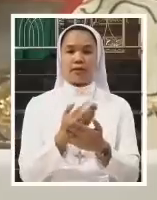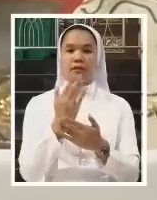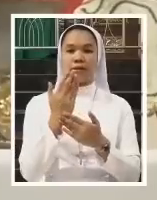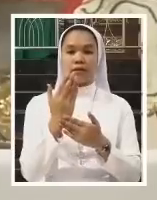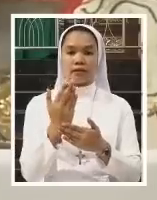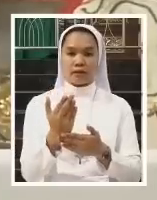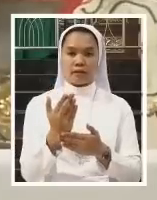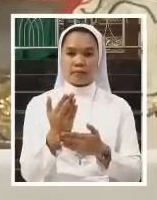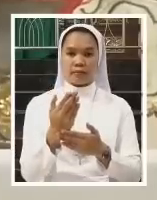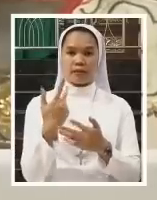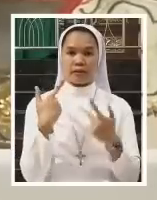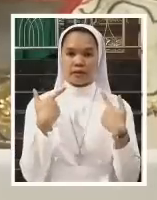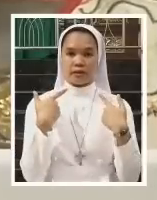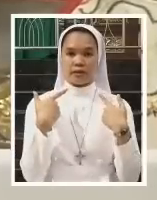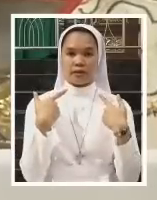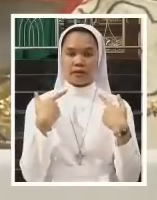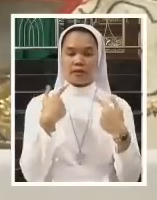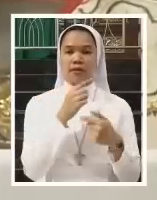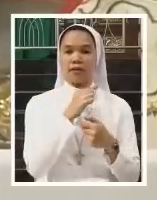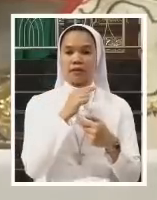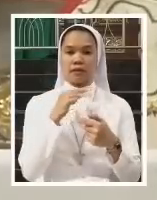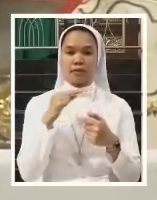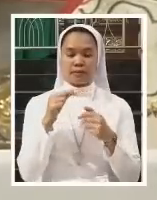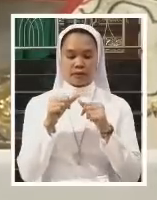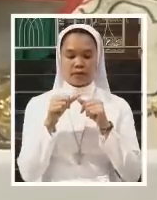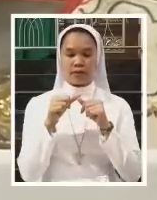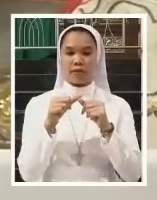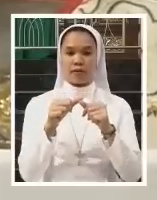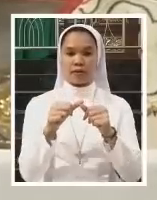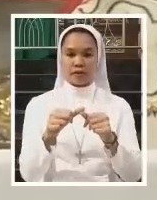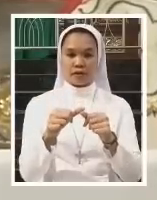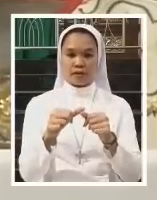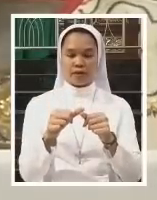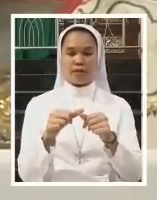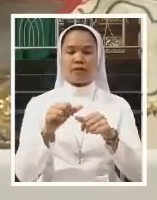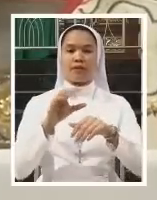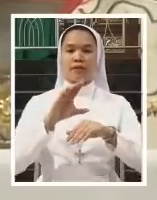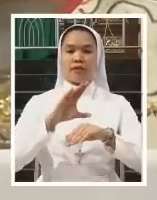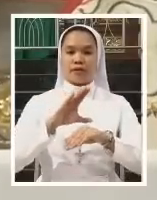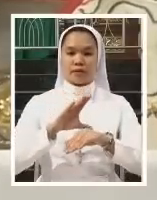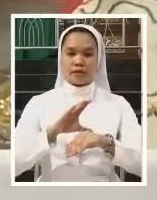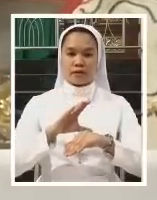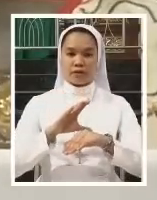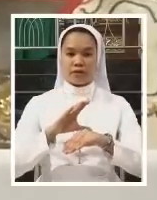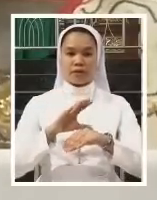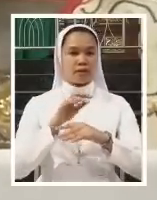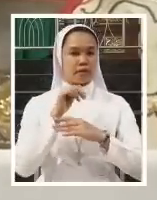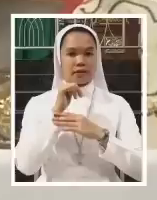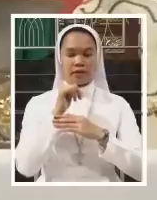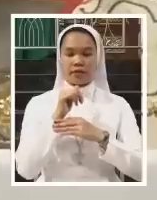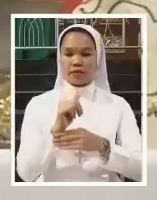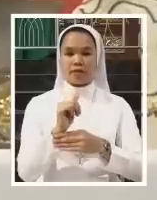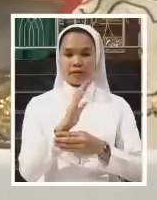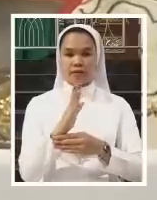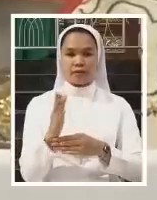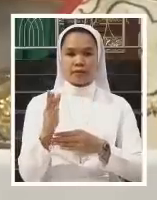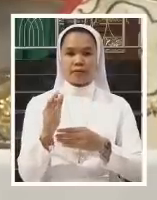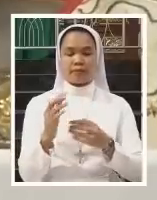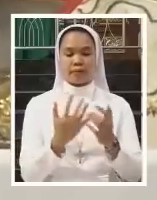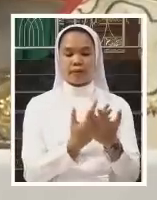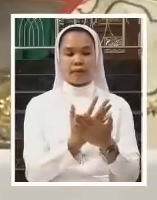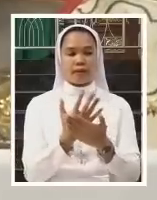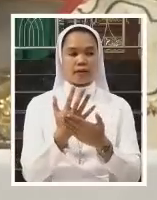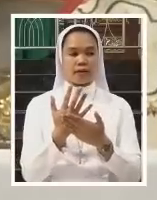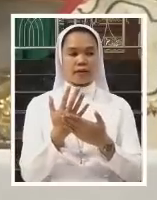iyang iyo-iyong pagkapadi magdanay sa simbahan. Tadai sana niya pinayaman